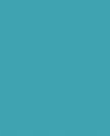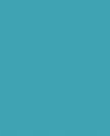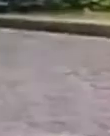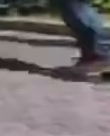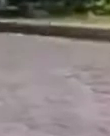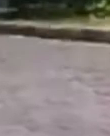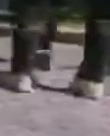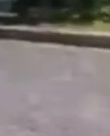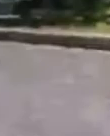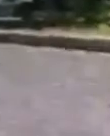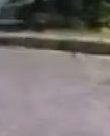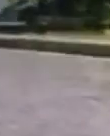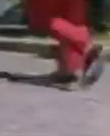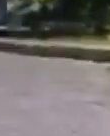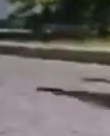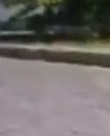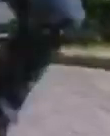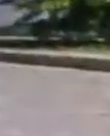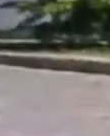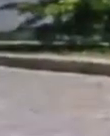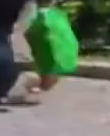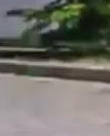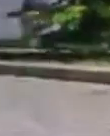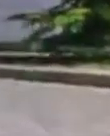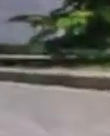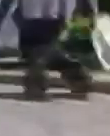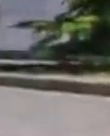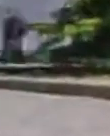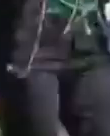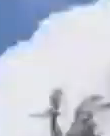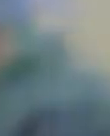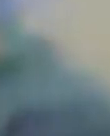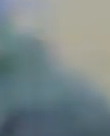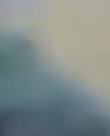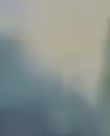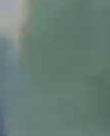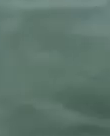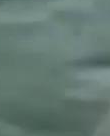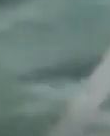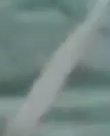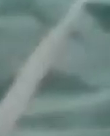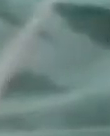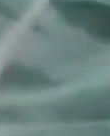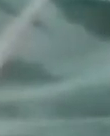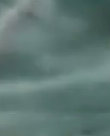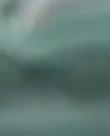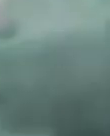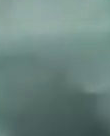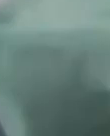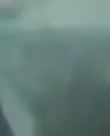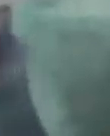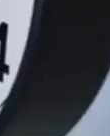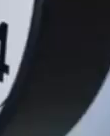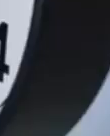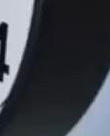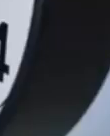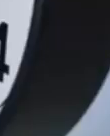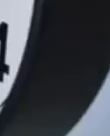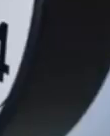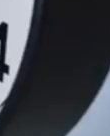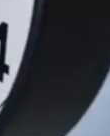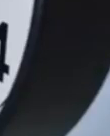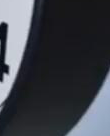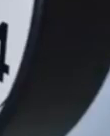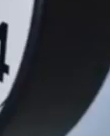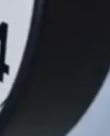bisogna potenziare i servizi di prevenzione e di protezione ambientale perché gli ospedali non siano l'unico luogo di cura e il pronto soccorso